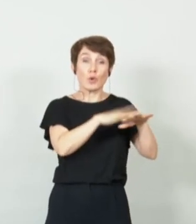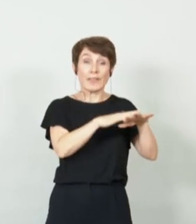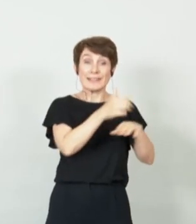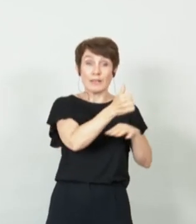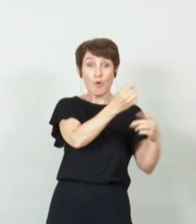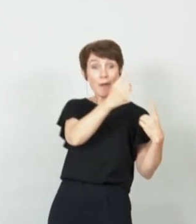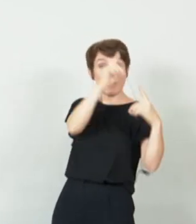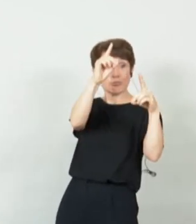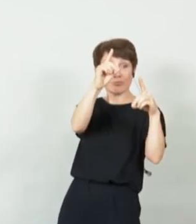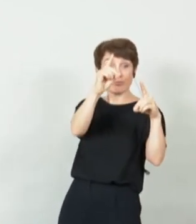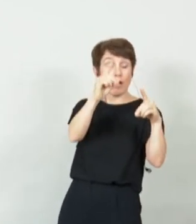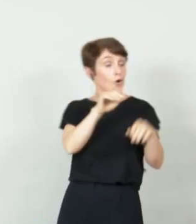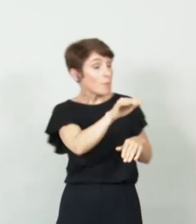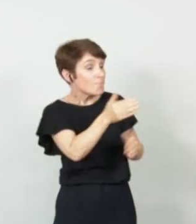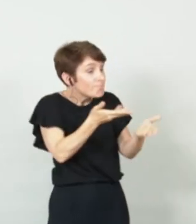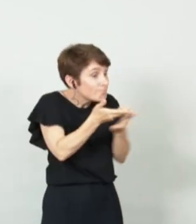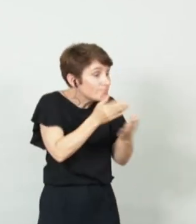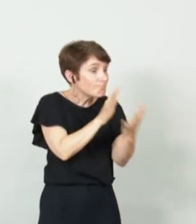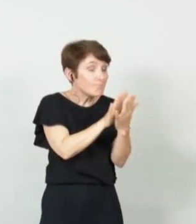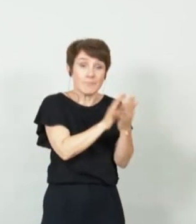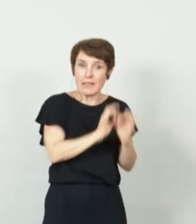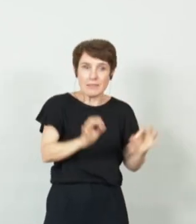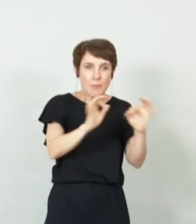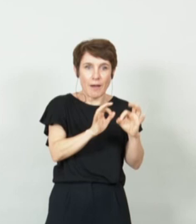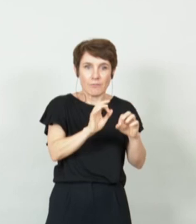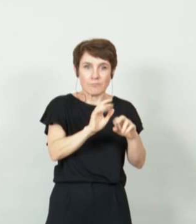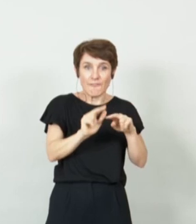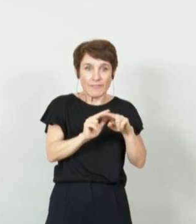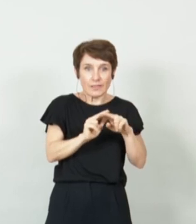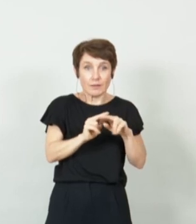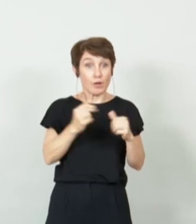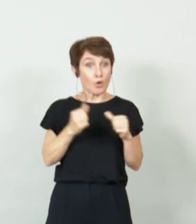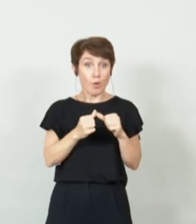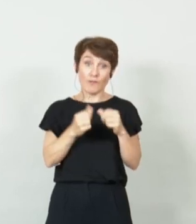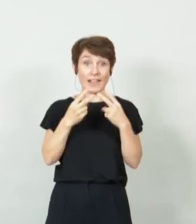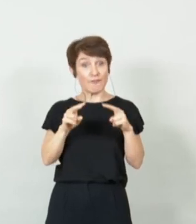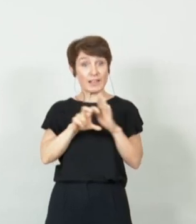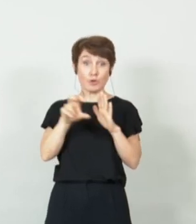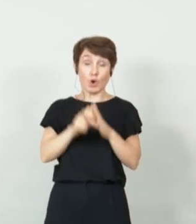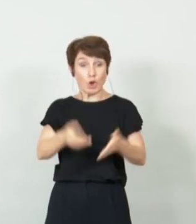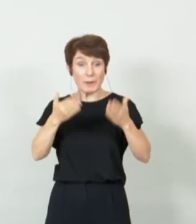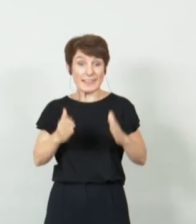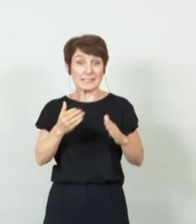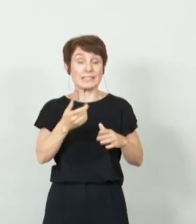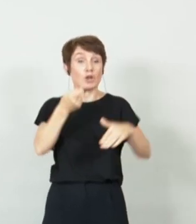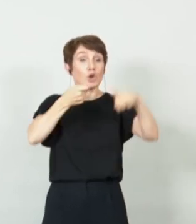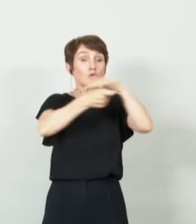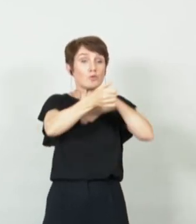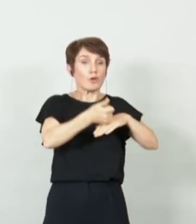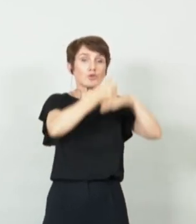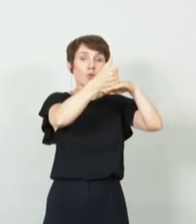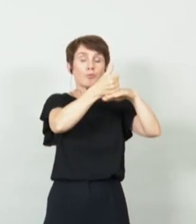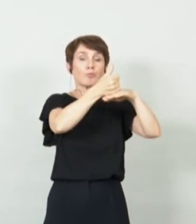sans concertation préalable la ville a décidé de mettre fin à la subvention à louer au club donc le comité de